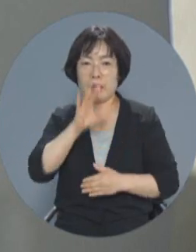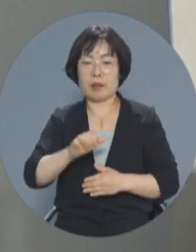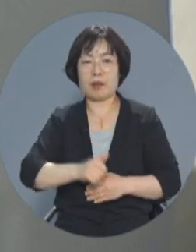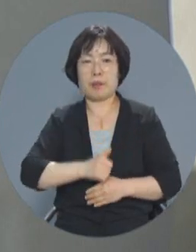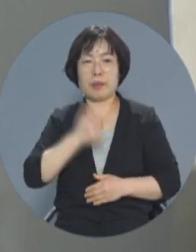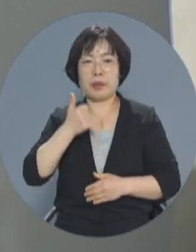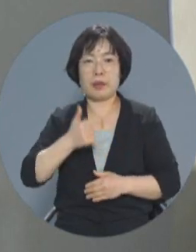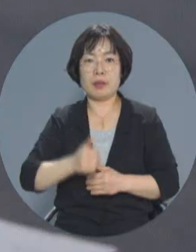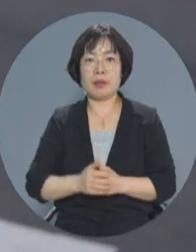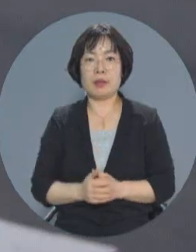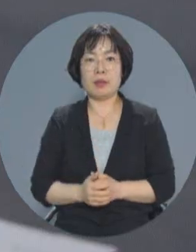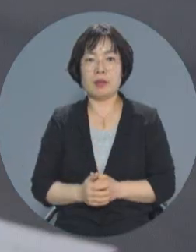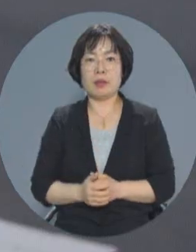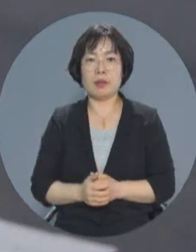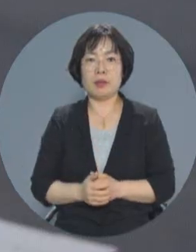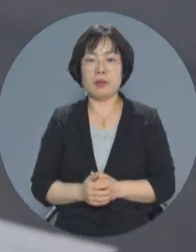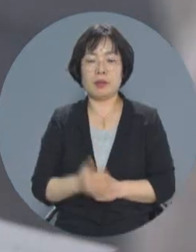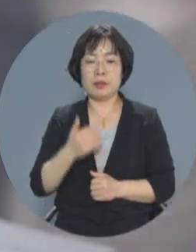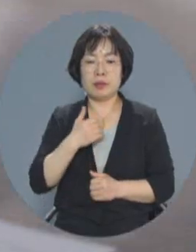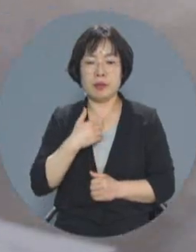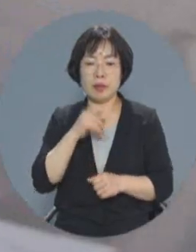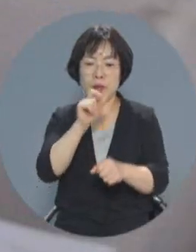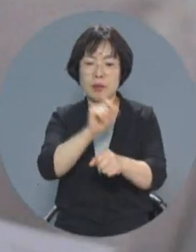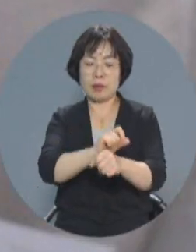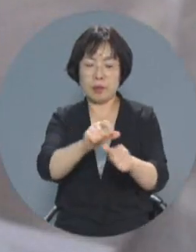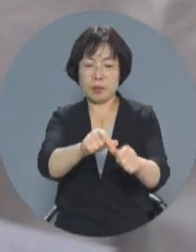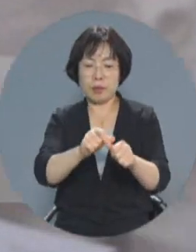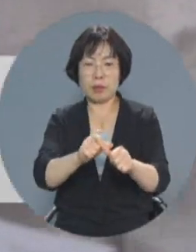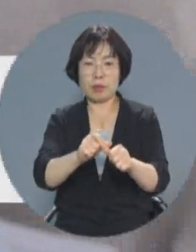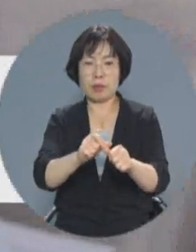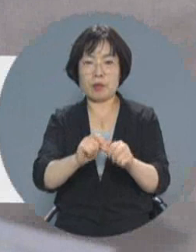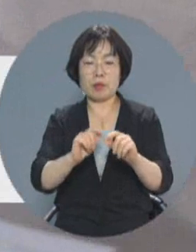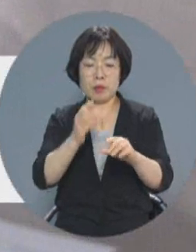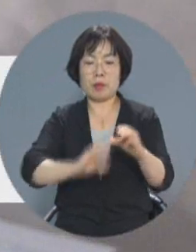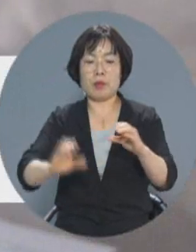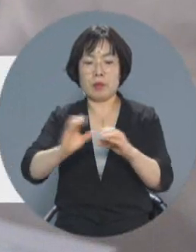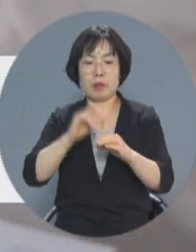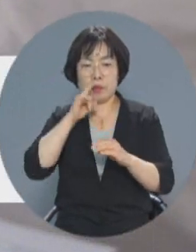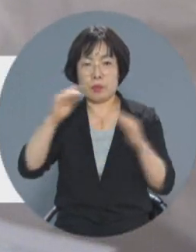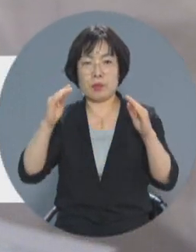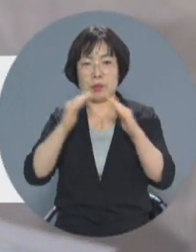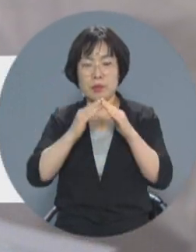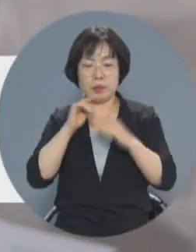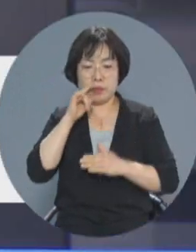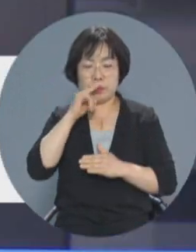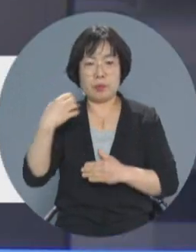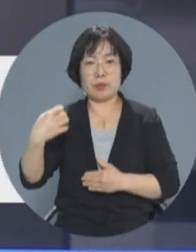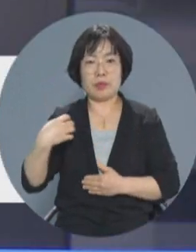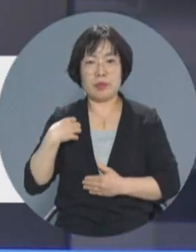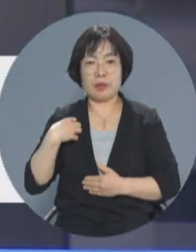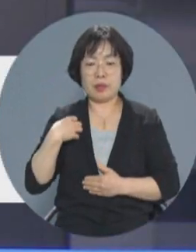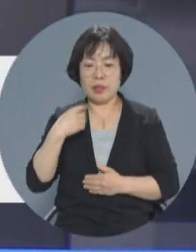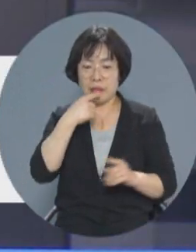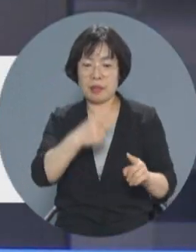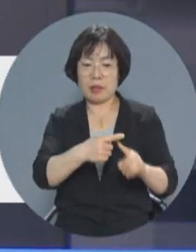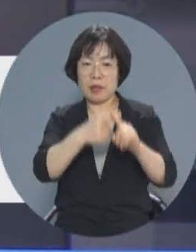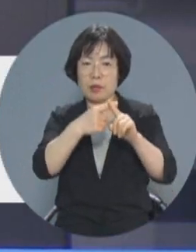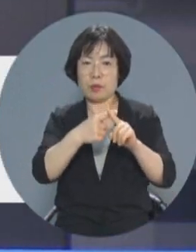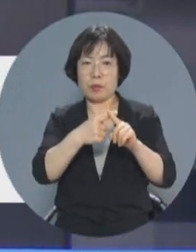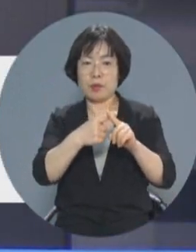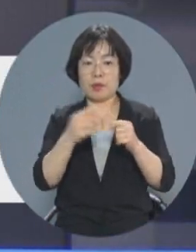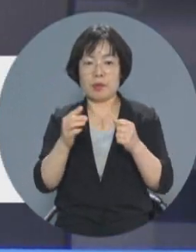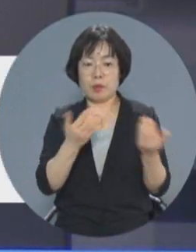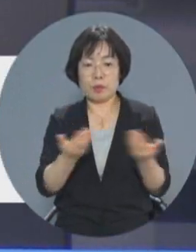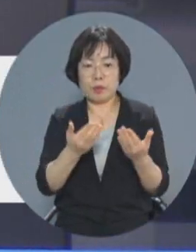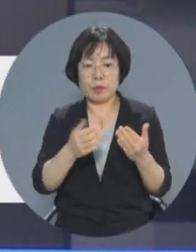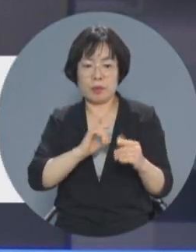분통을 터뜨립니다. 제가 사무직만 하면 몰라도 이제는 선별진료소에서 검체 채취까지 하고 간호사 업무를 시키면서